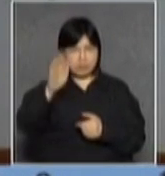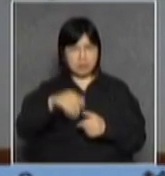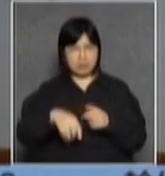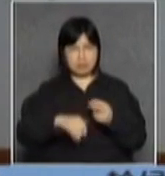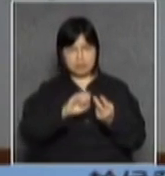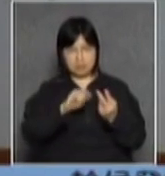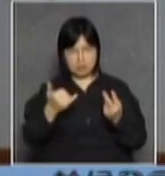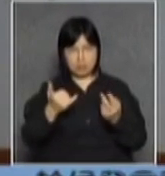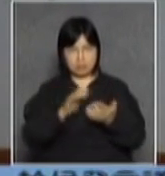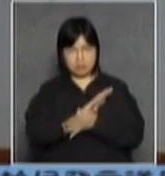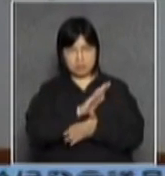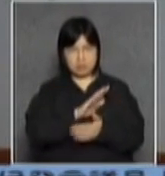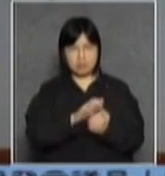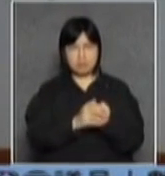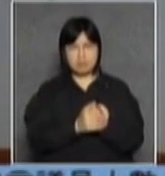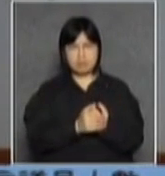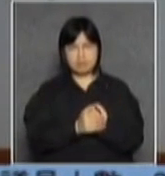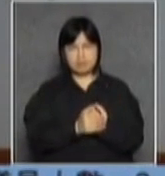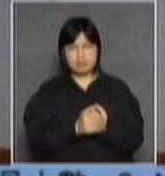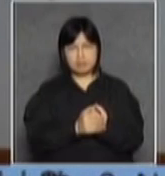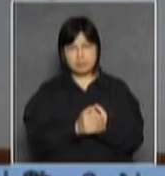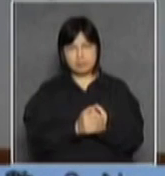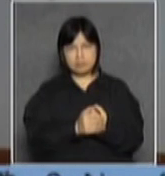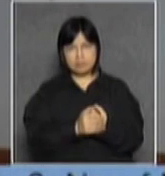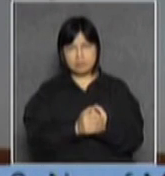呢就當然啦，呢、這、一個